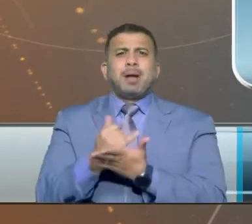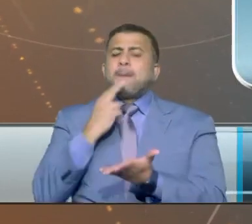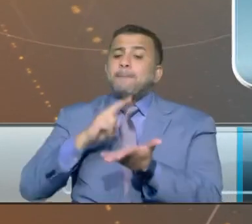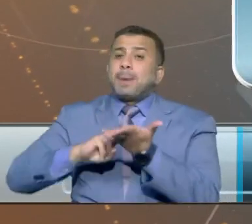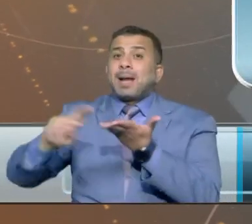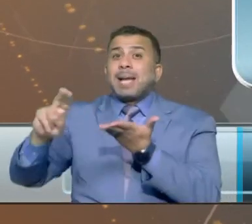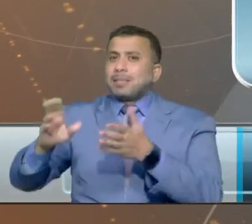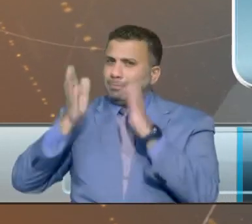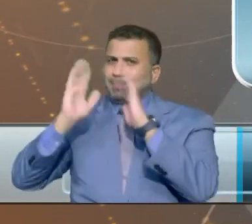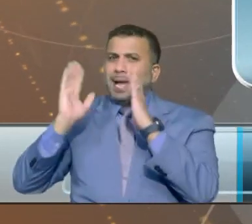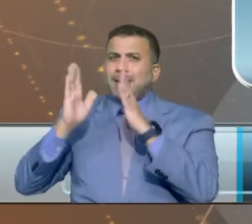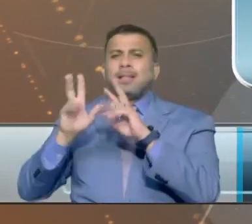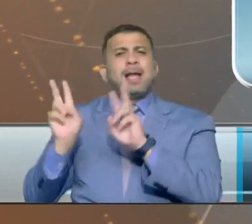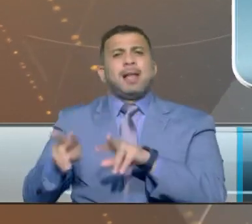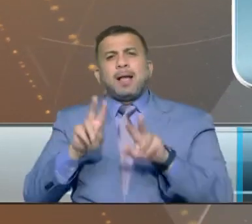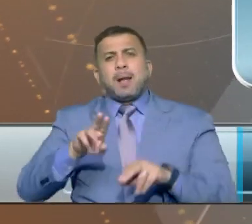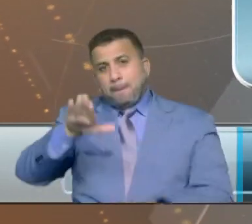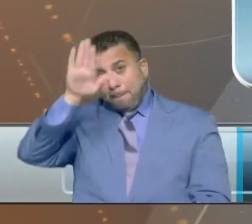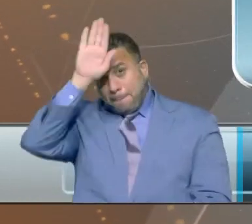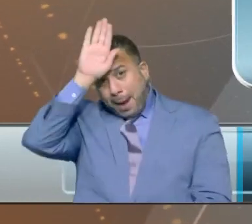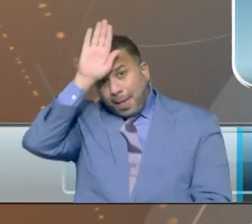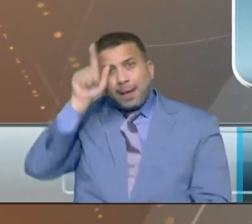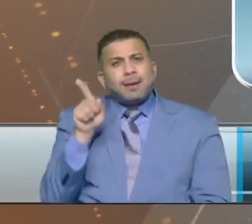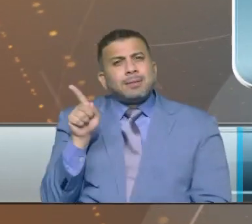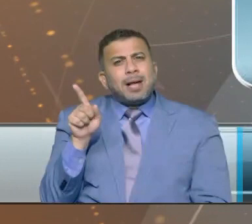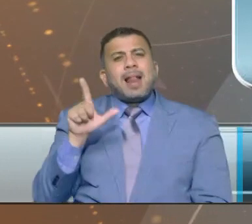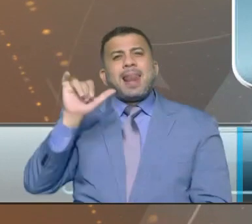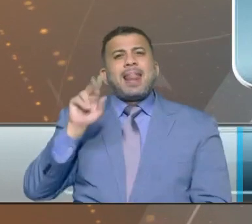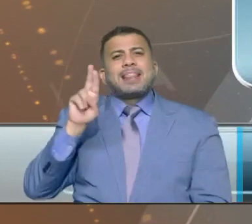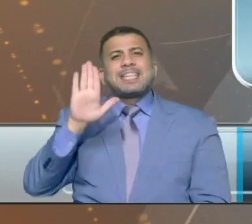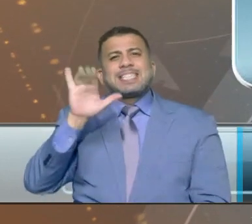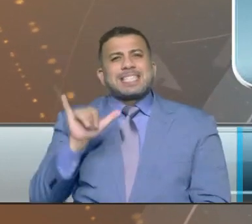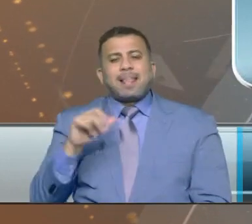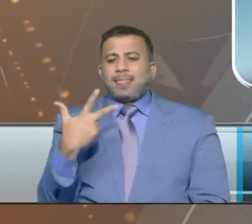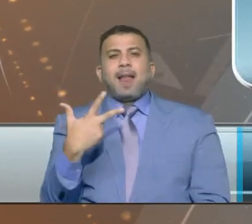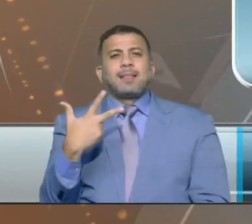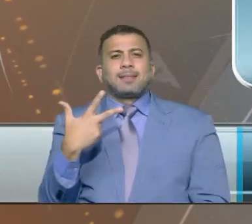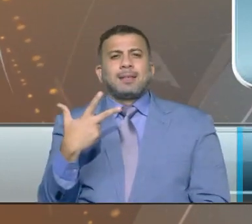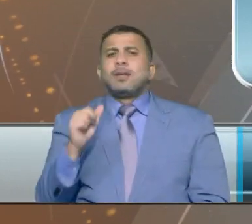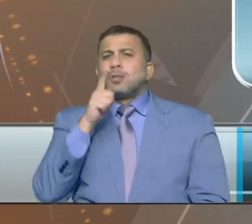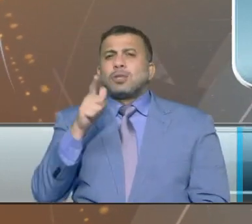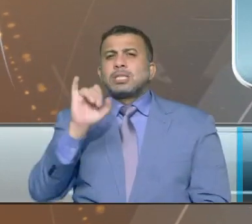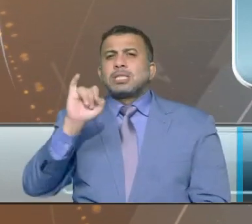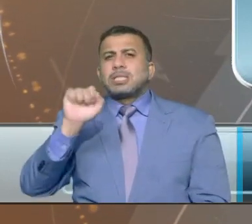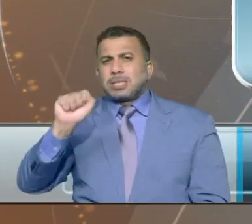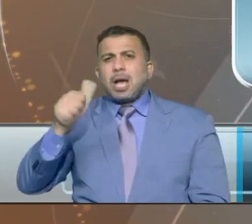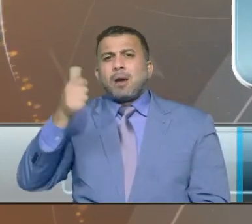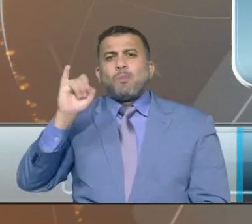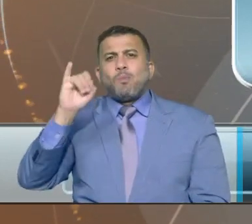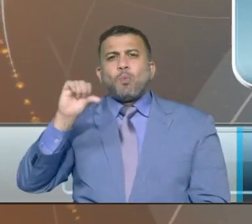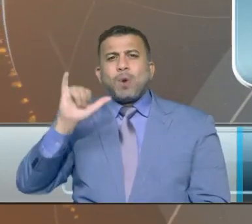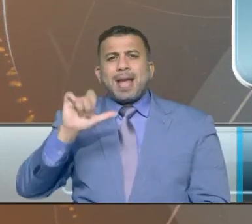الرئاسه برقيات تهنئه مماثله الى جلاله الملك ليتس الثالث ومعالي صامويل ماتيك